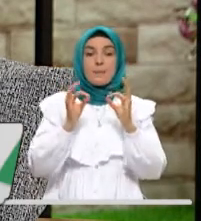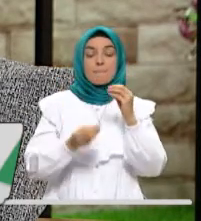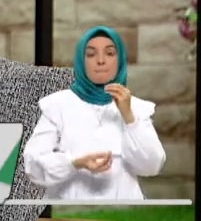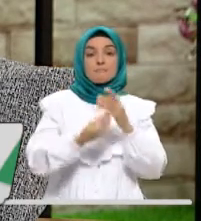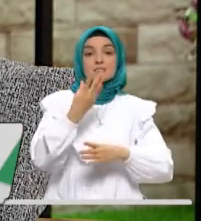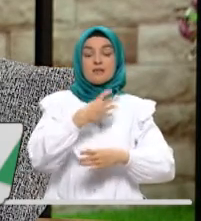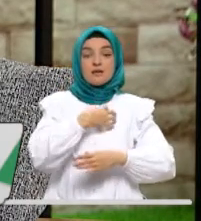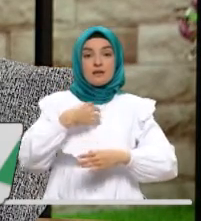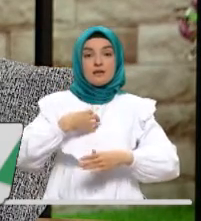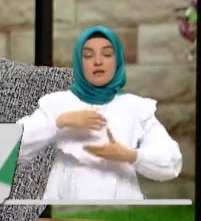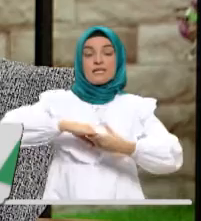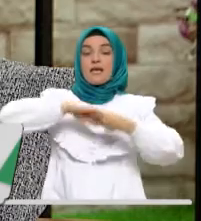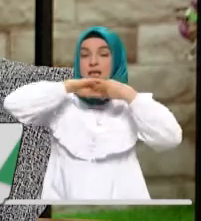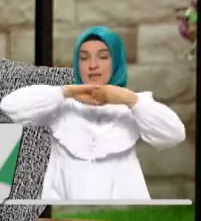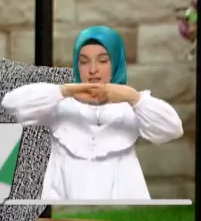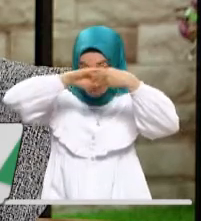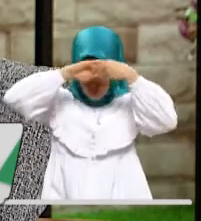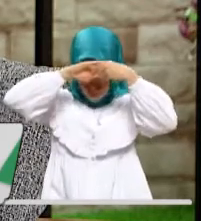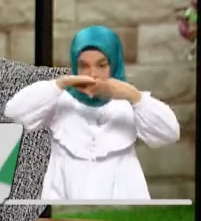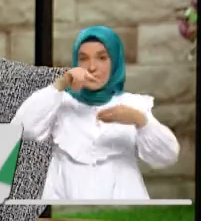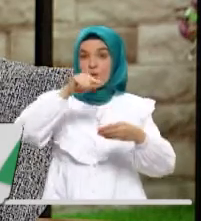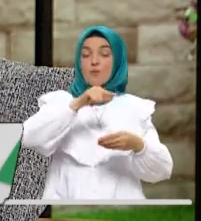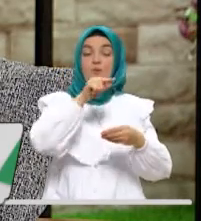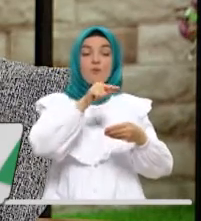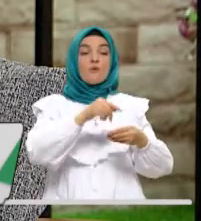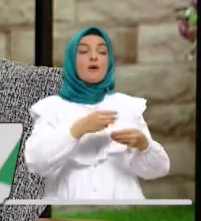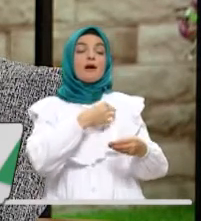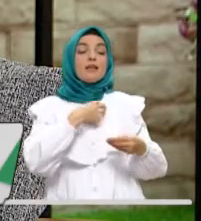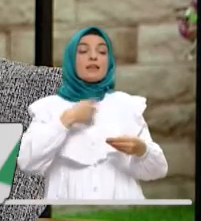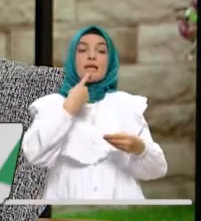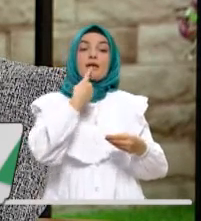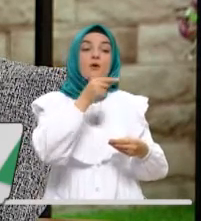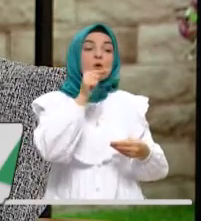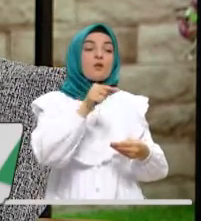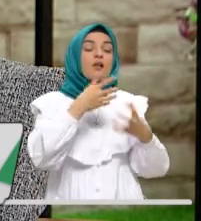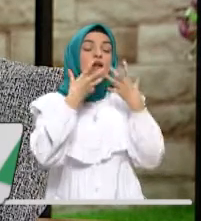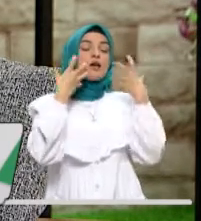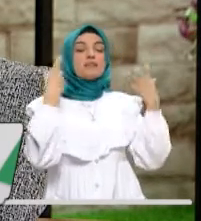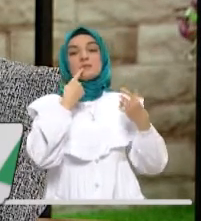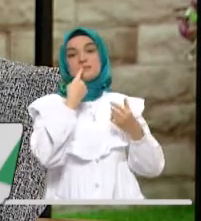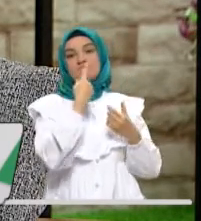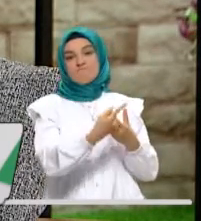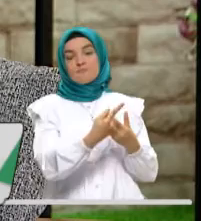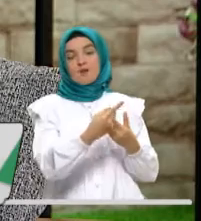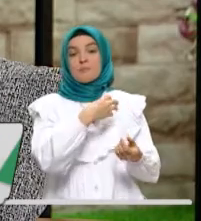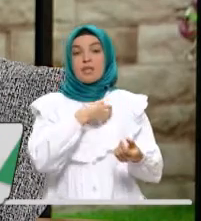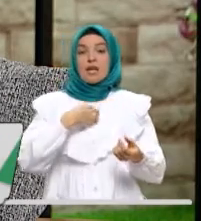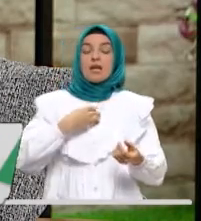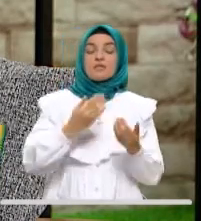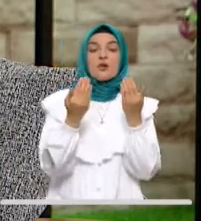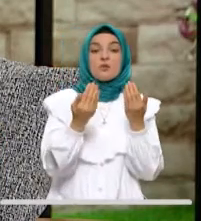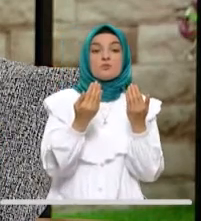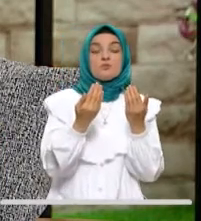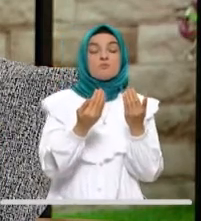mutlak surette elini öper. O ona validem der, o da ona arslanım der. Hı. Ve annesinin duasını alarak